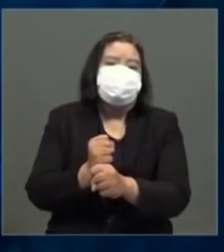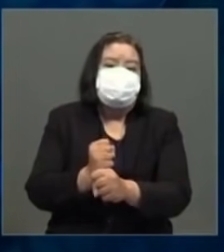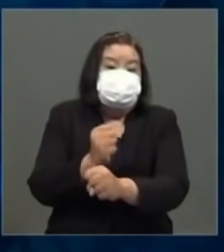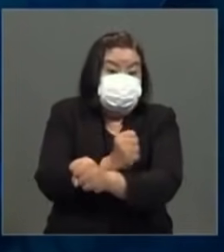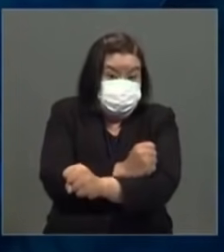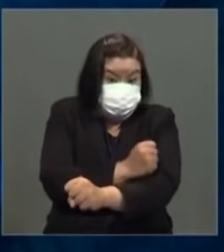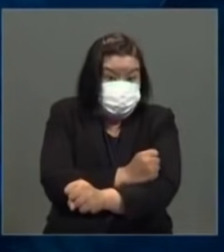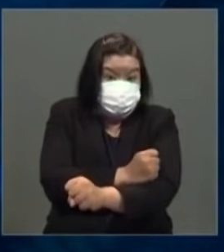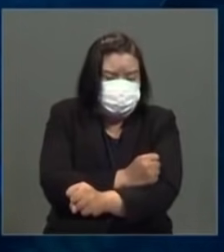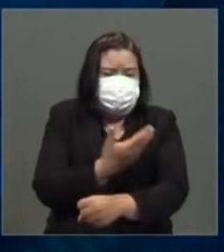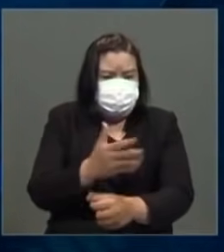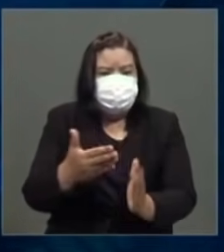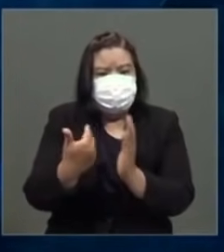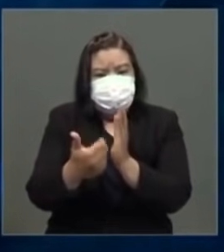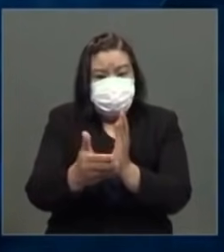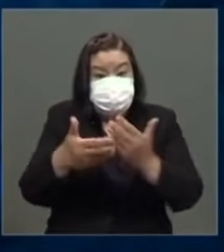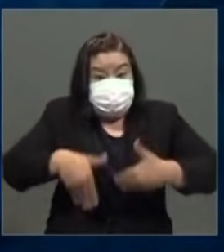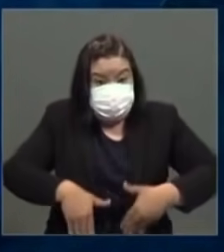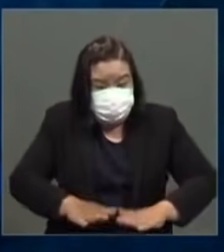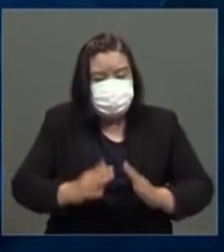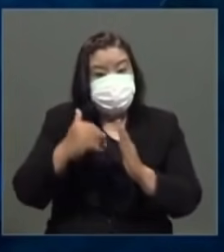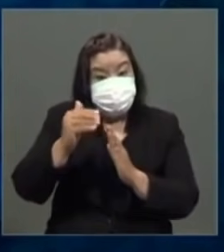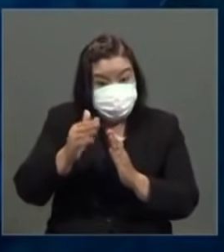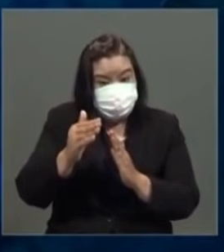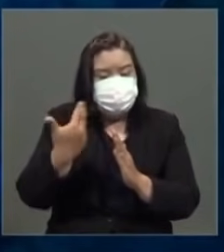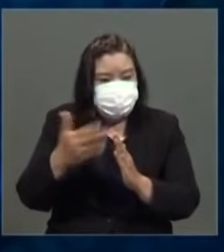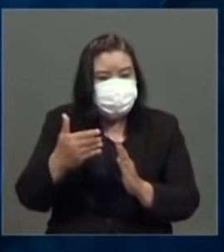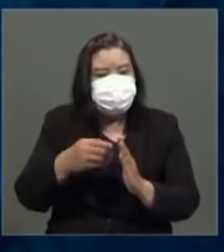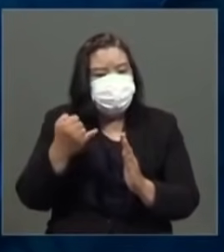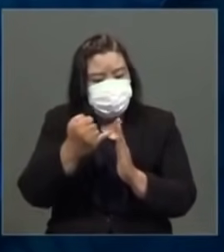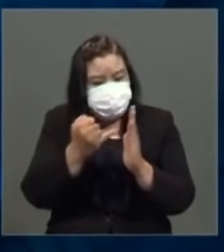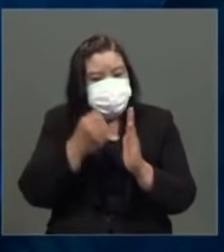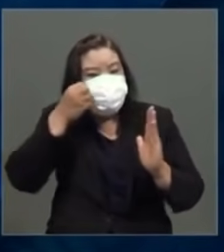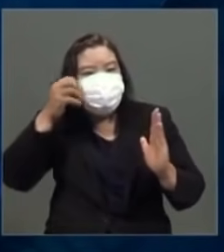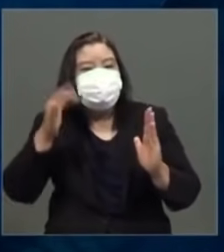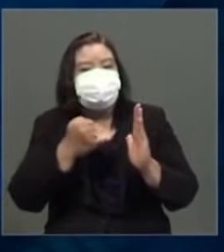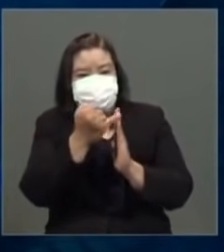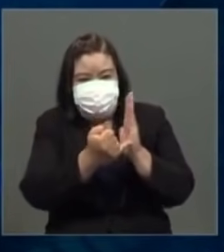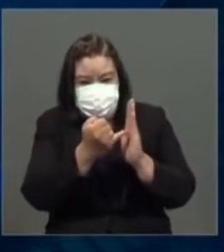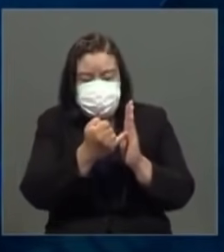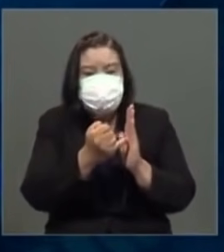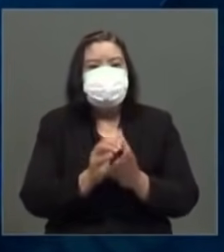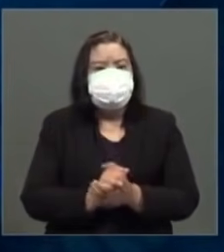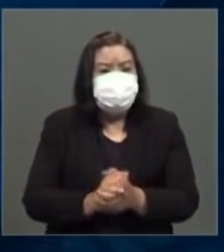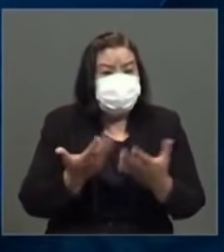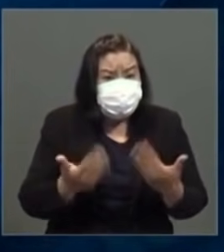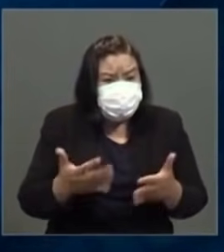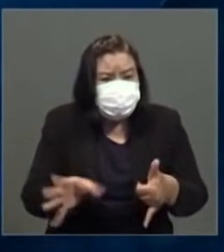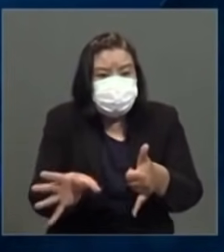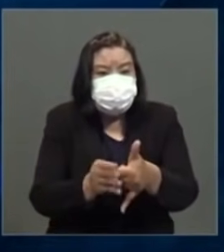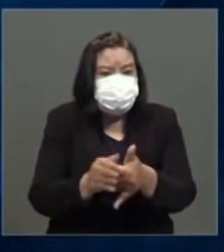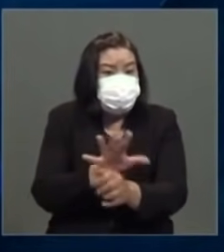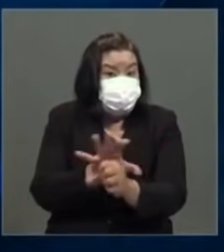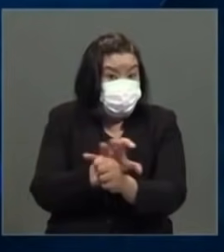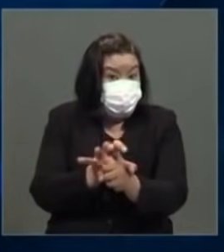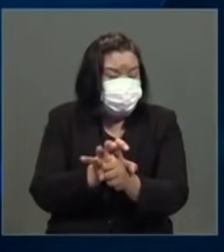ผู้ใช้แรงงานจะเป็นคนอีสานคนภาคเหนือโดยส่วนใหญ่แล้วคราวนี้ไปดูว่าพอติดเชื้อไปแล้วลักษณะของการติดเ